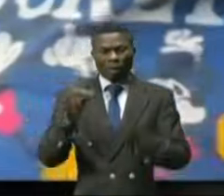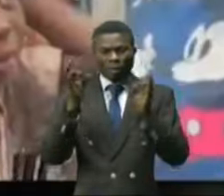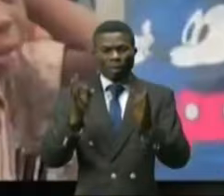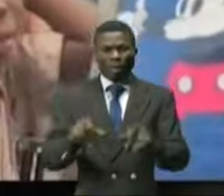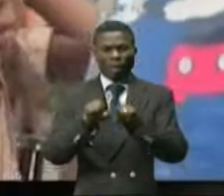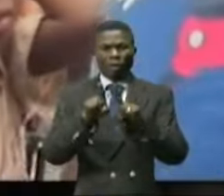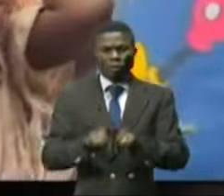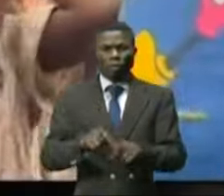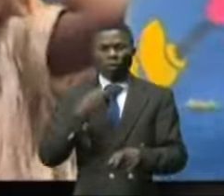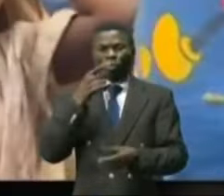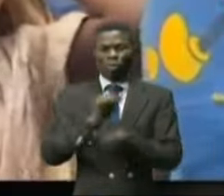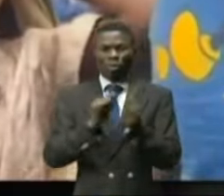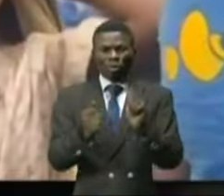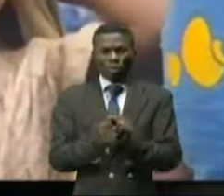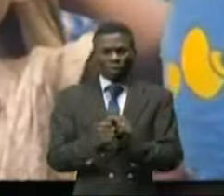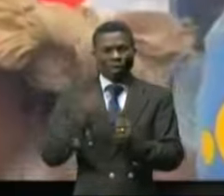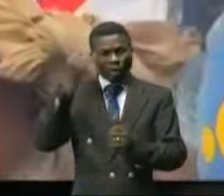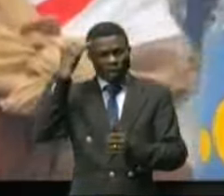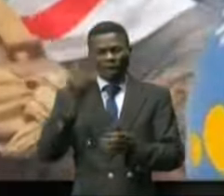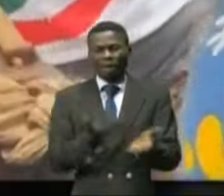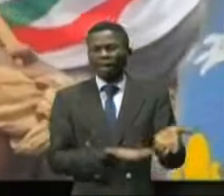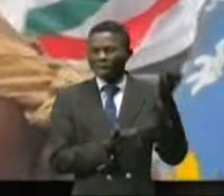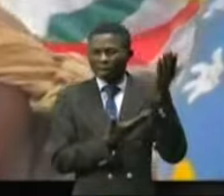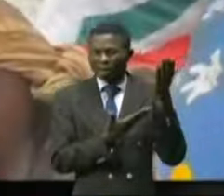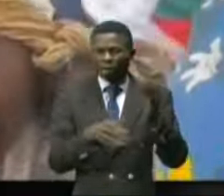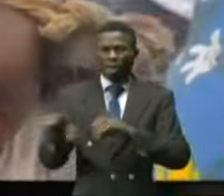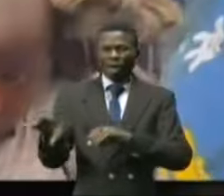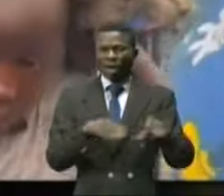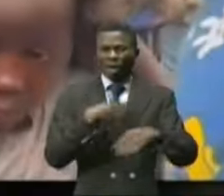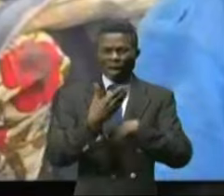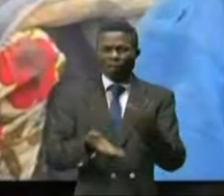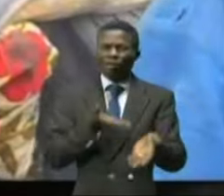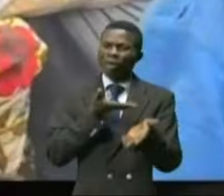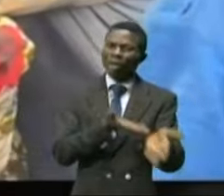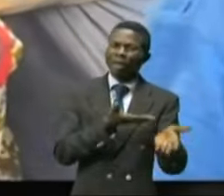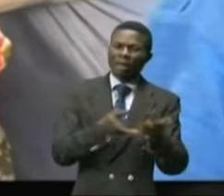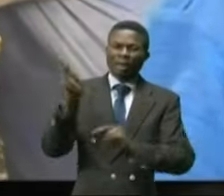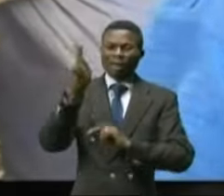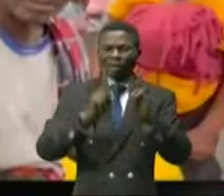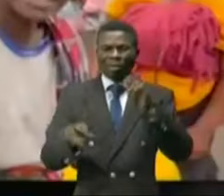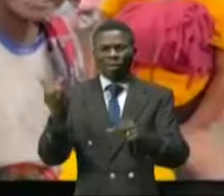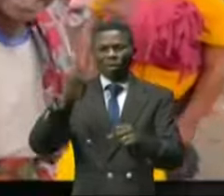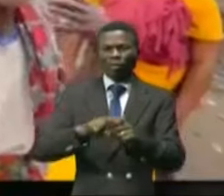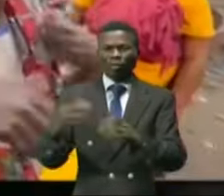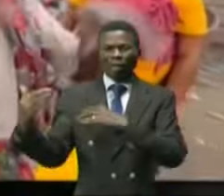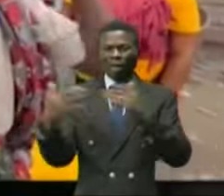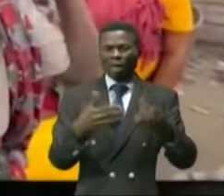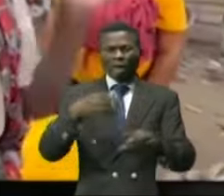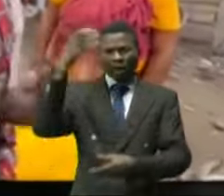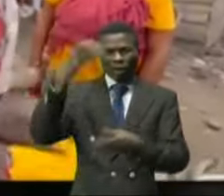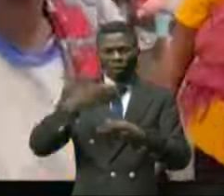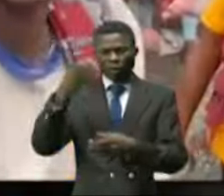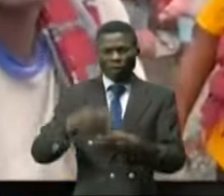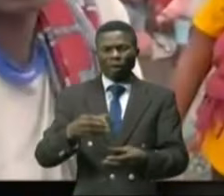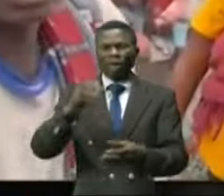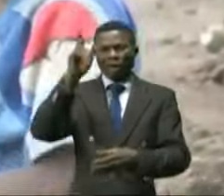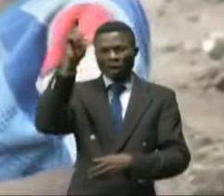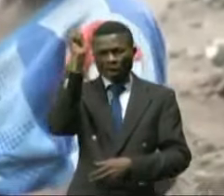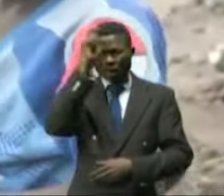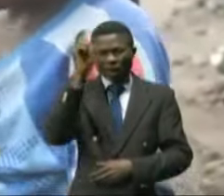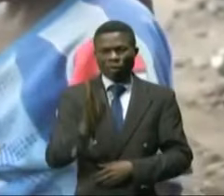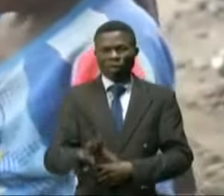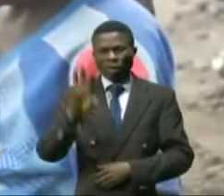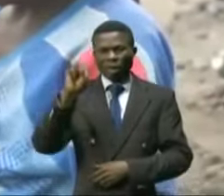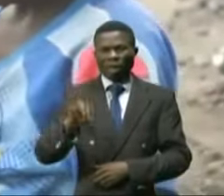mais également de dégager des axes prioritaires, des actions à mener dans l'assistance aux populations victimes de l'agression rwandaise par les terroristes supplétifs du